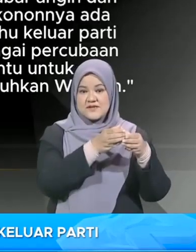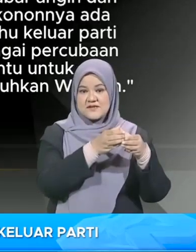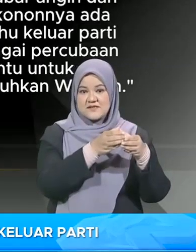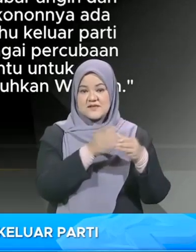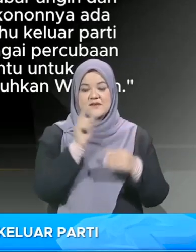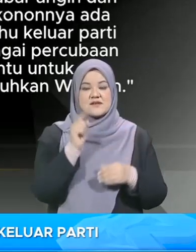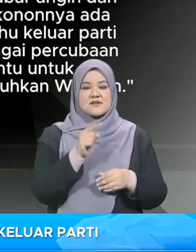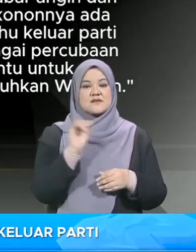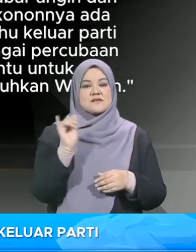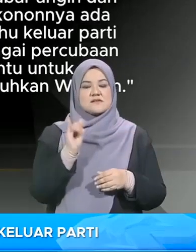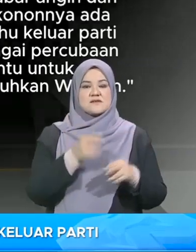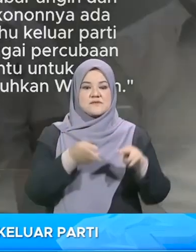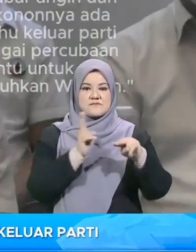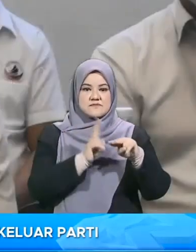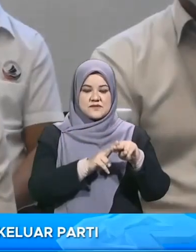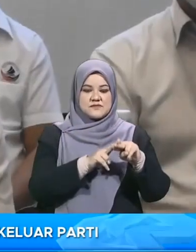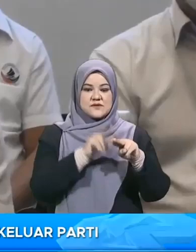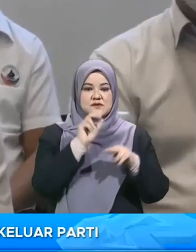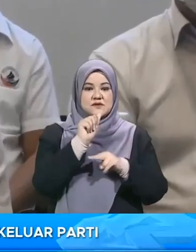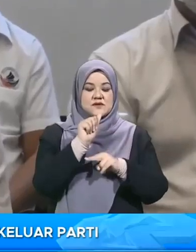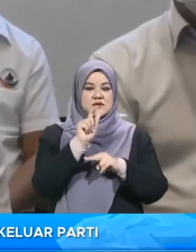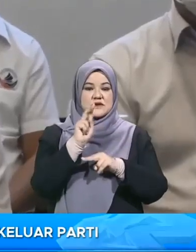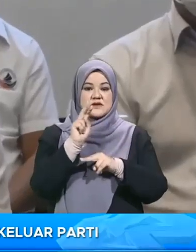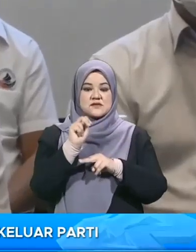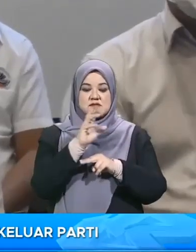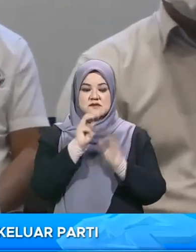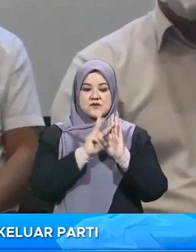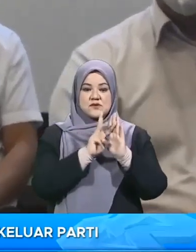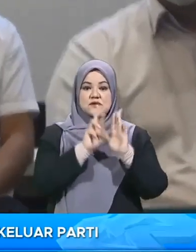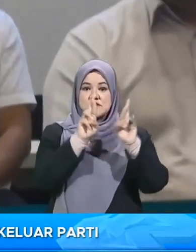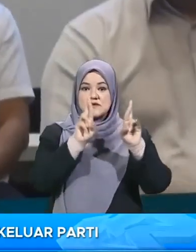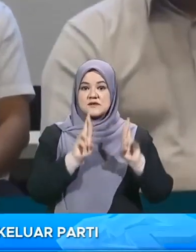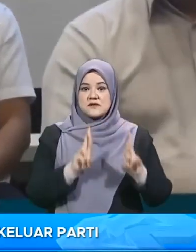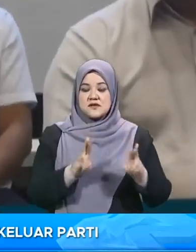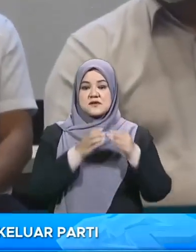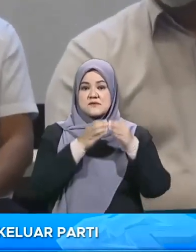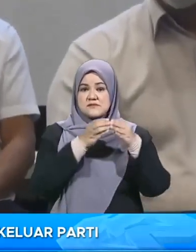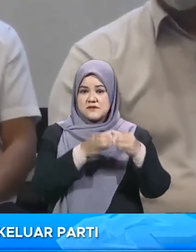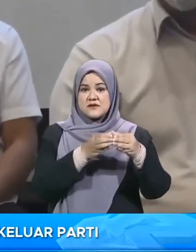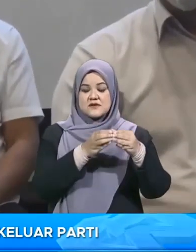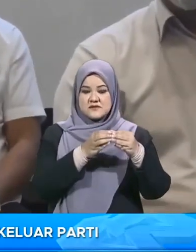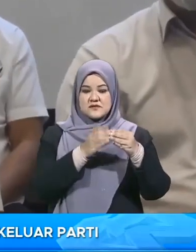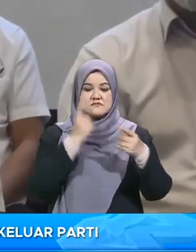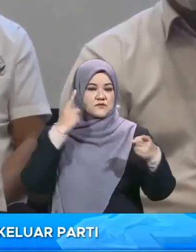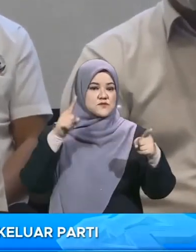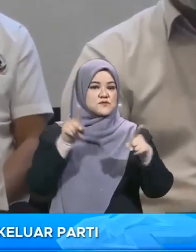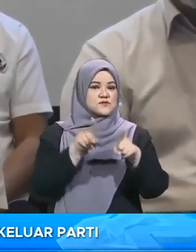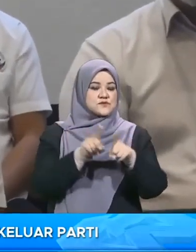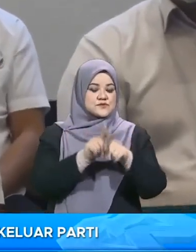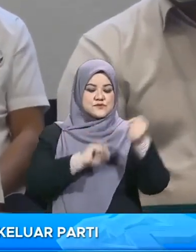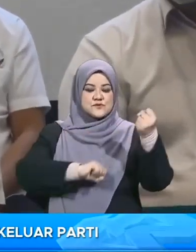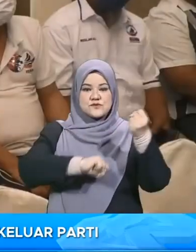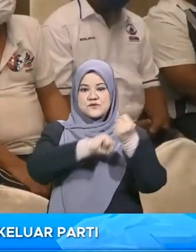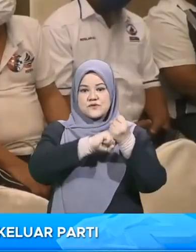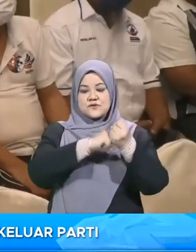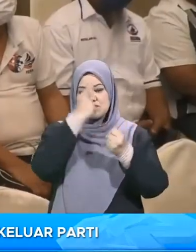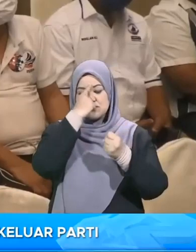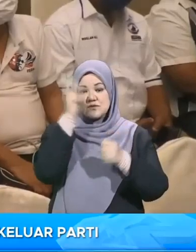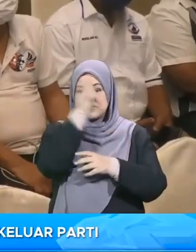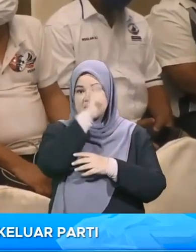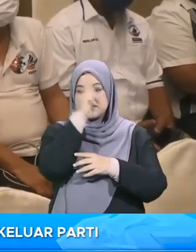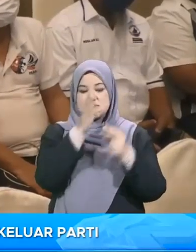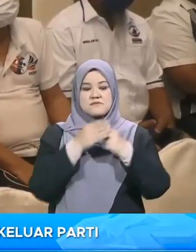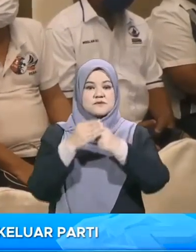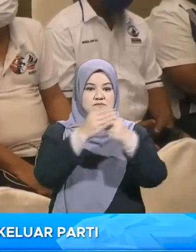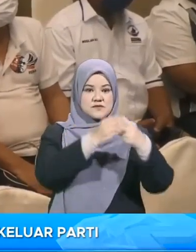Beliau juga menambah emt dan wakil rakyat party itu juga sebulan suara menyatakan sokongan kepada kerajaan